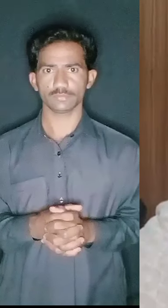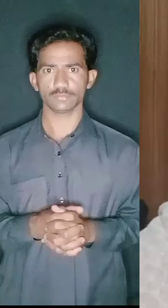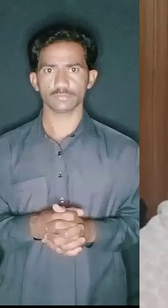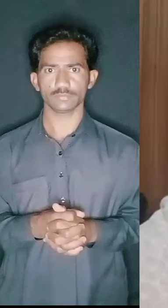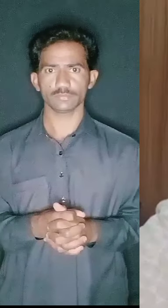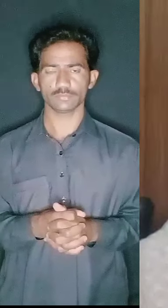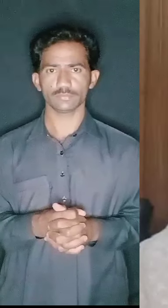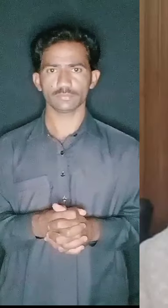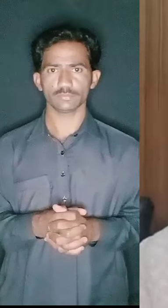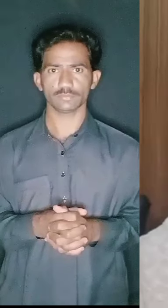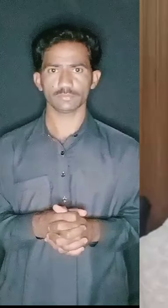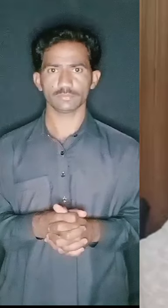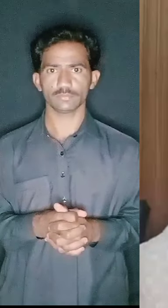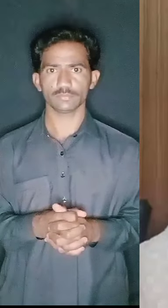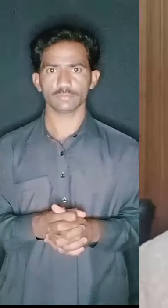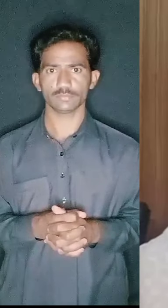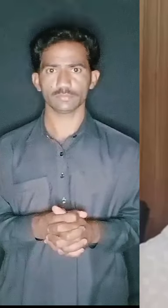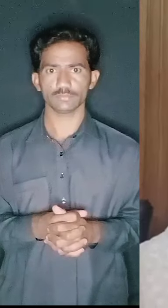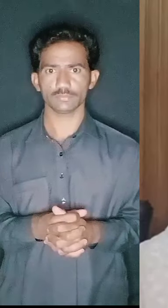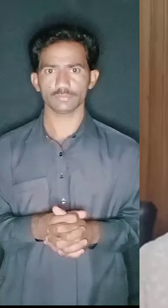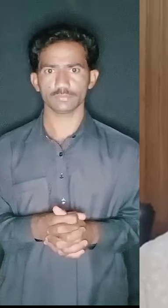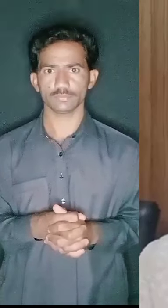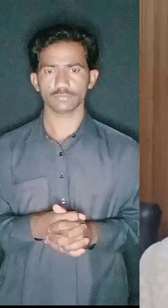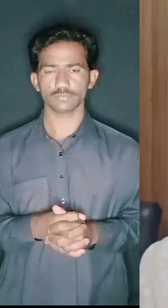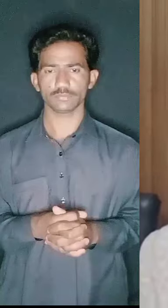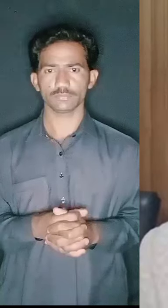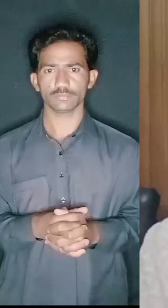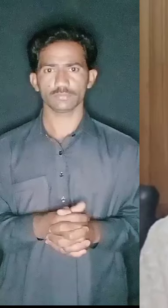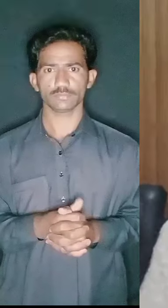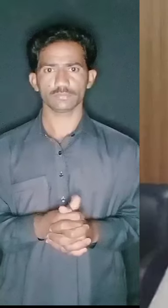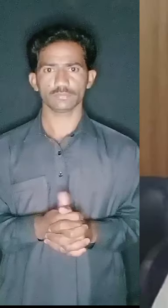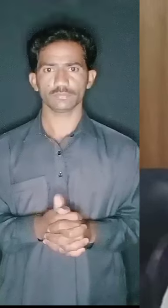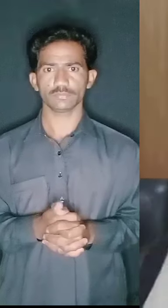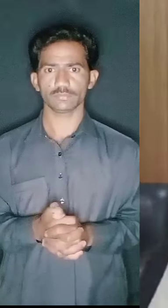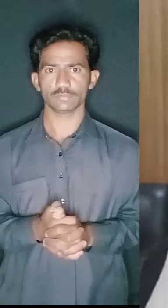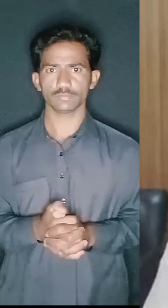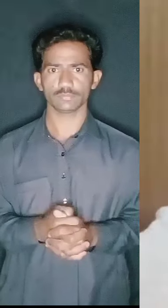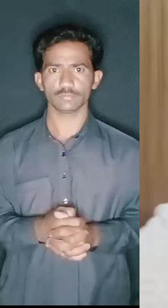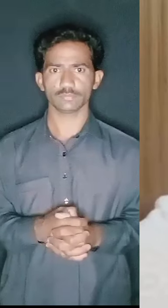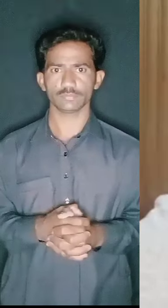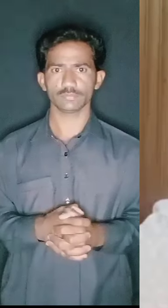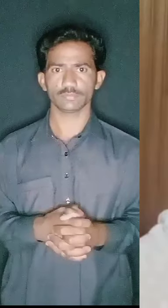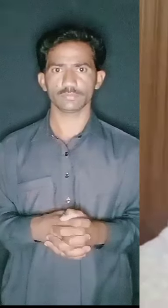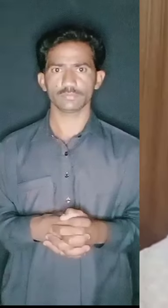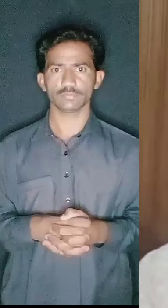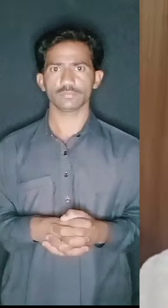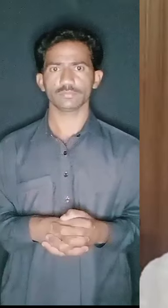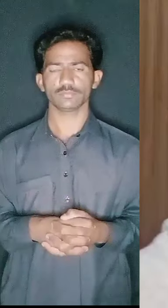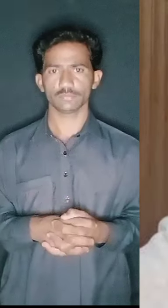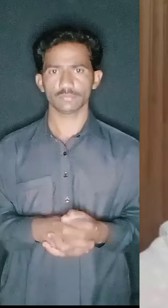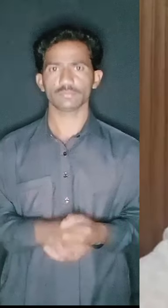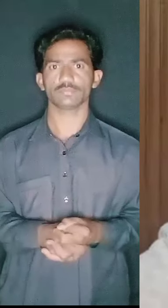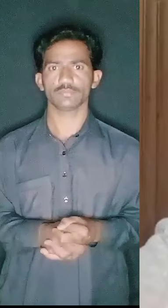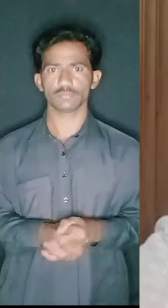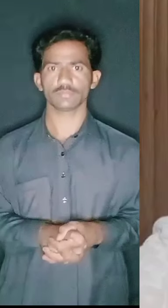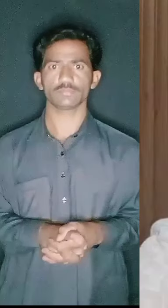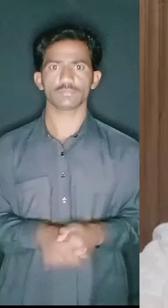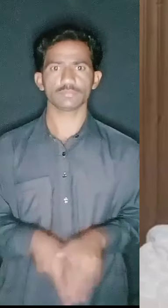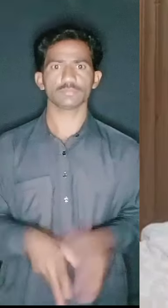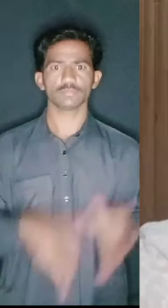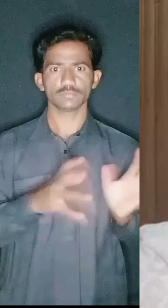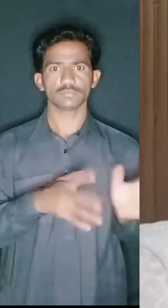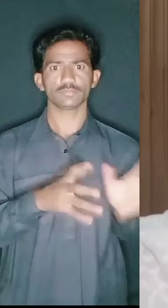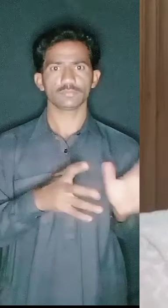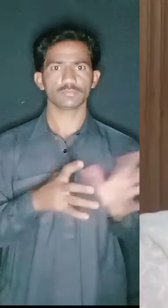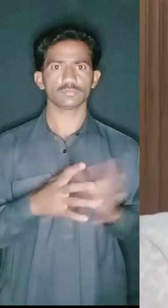ही है? जी। तो जब शोहर को पता लगा, उसने फिर क्या क्या रिस्पॉन्स दिया उसने? बस झगड़ा होता